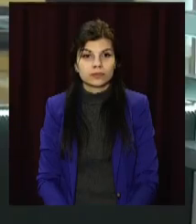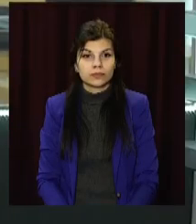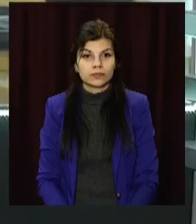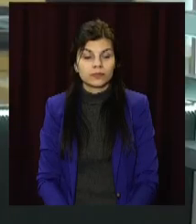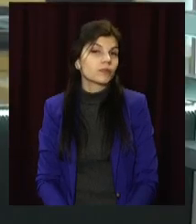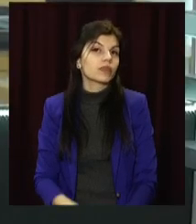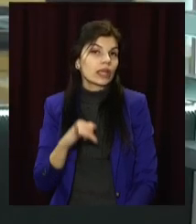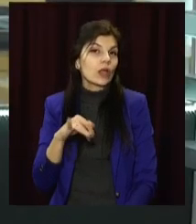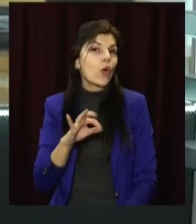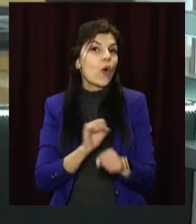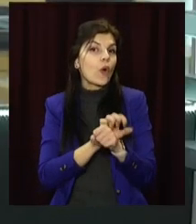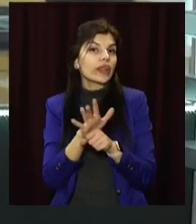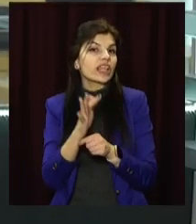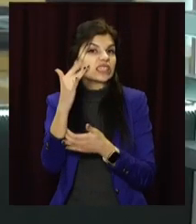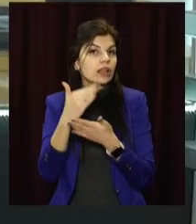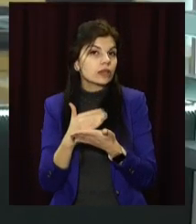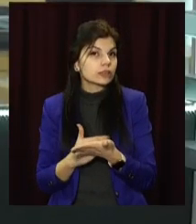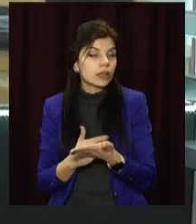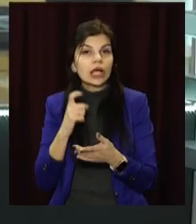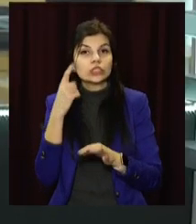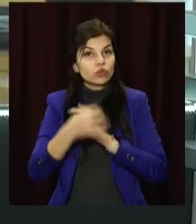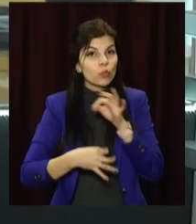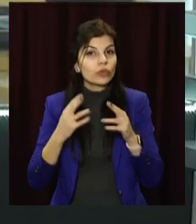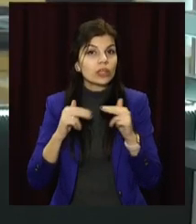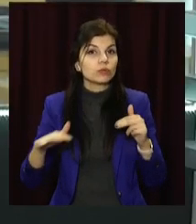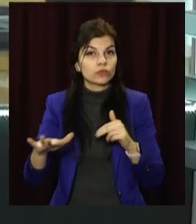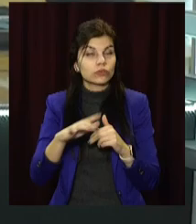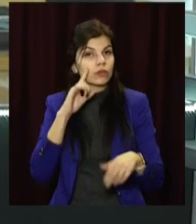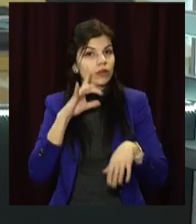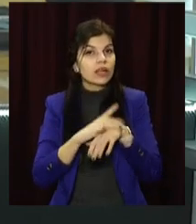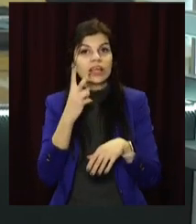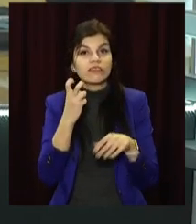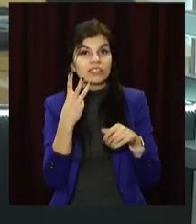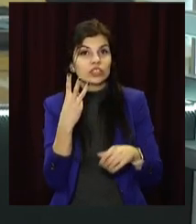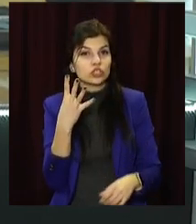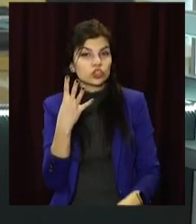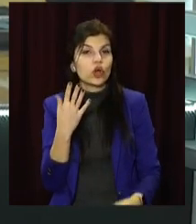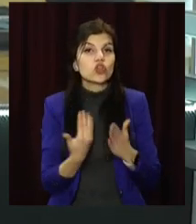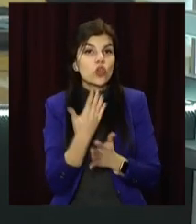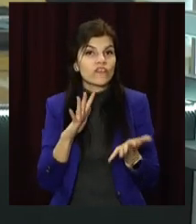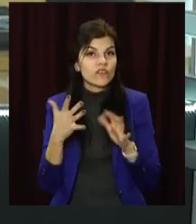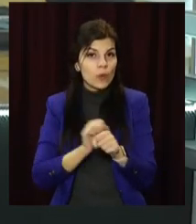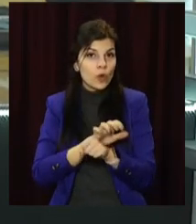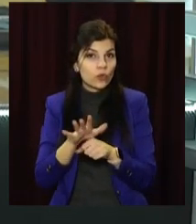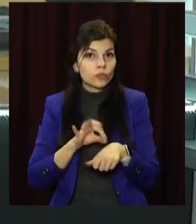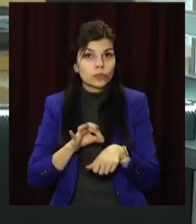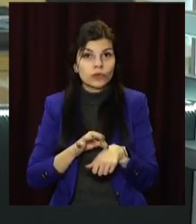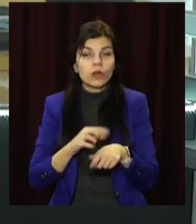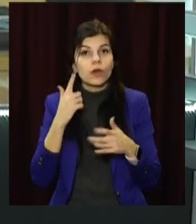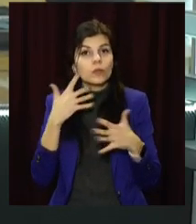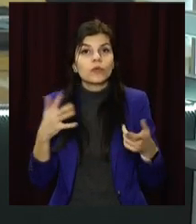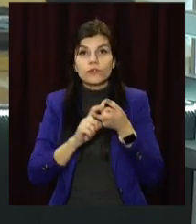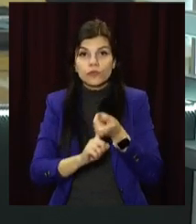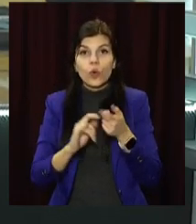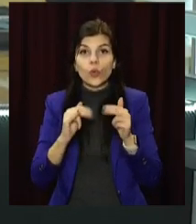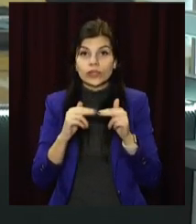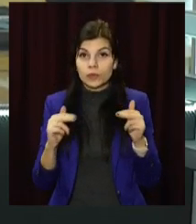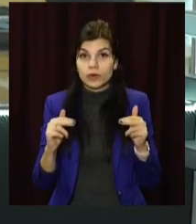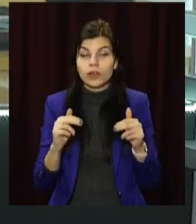І про коронавірусну статистику. За добу на Дніпропетровщині виявили 234 нові випадки ковід. Найбільше захворілих у